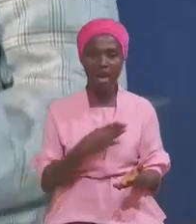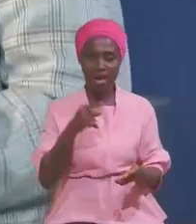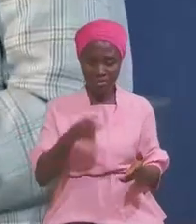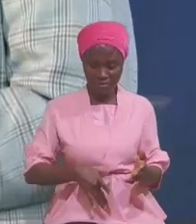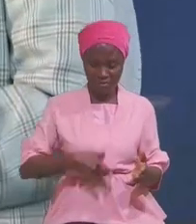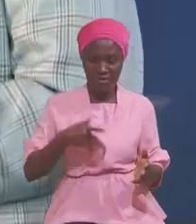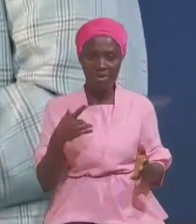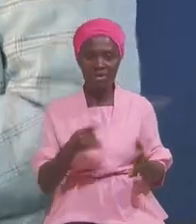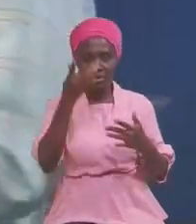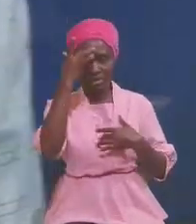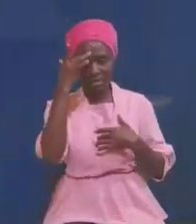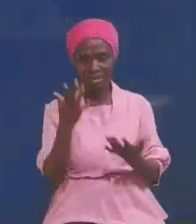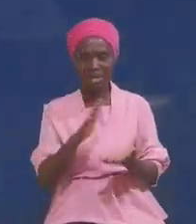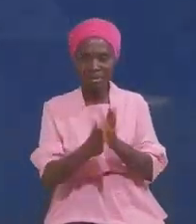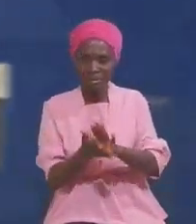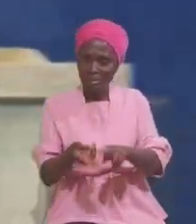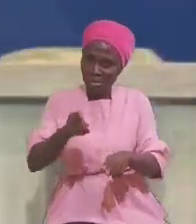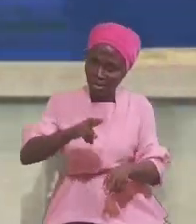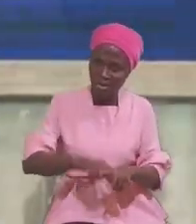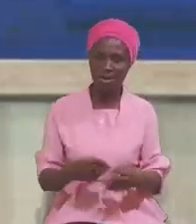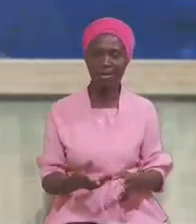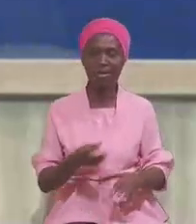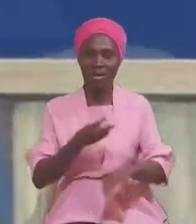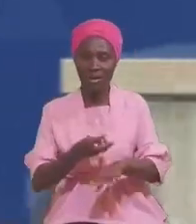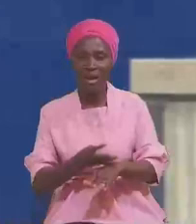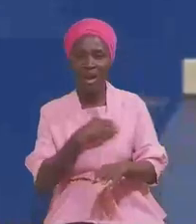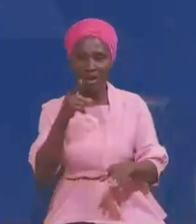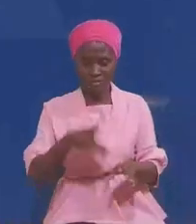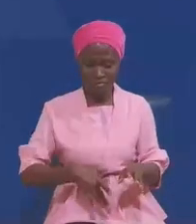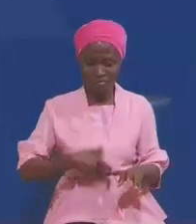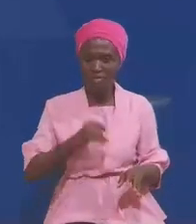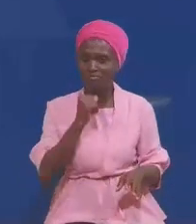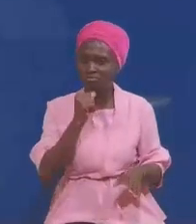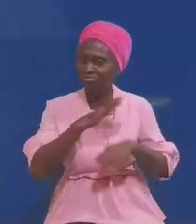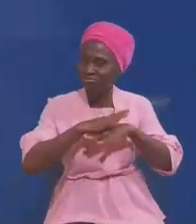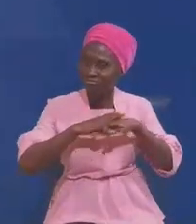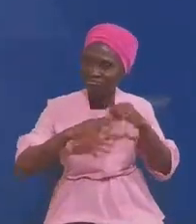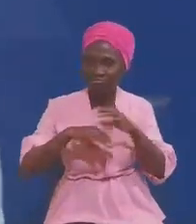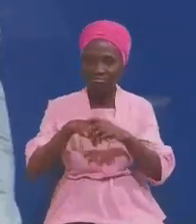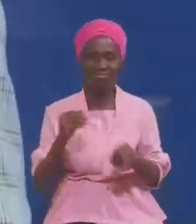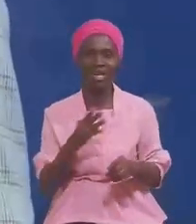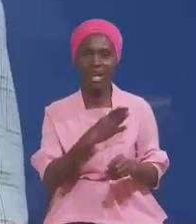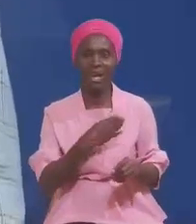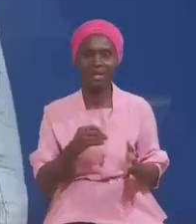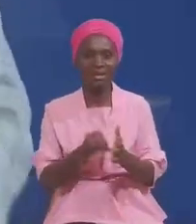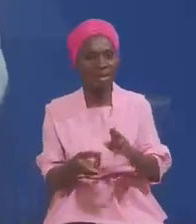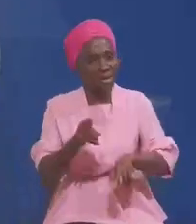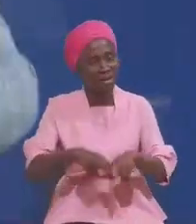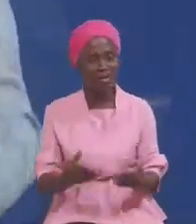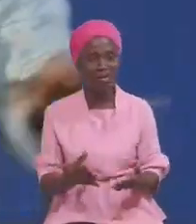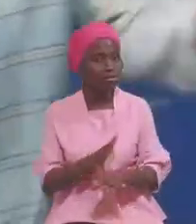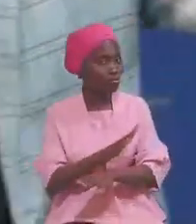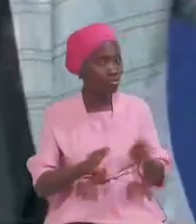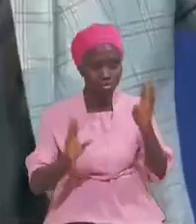maladie s'aggravait. Alors, il y a un grand inconfort et plus grand. Il ne faut pas considérer